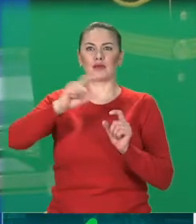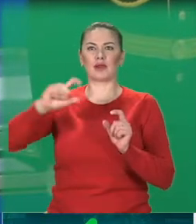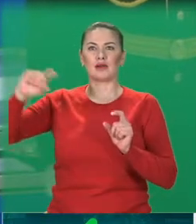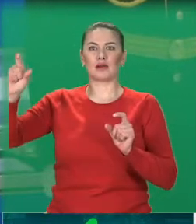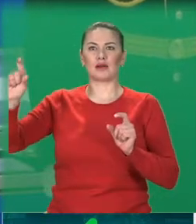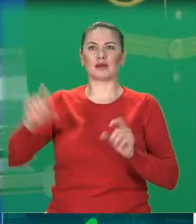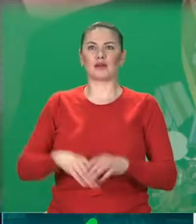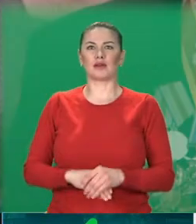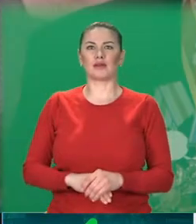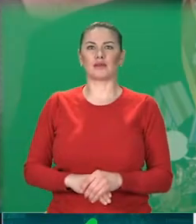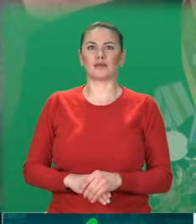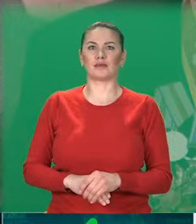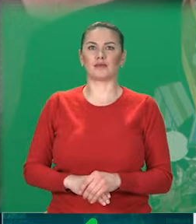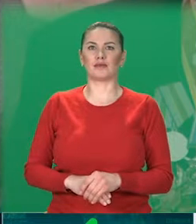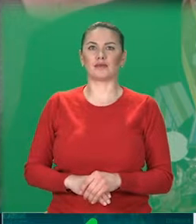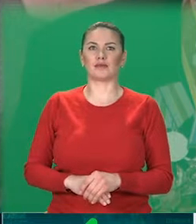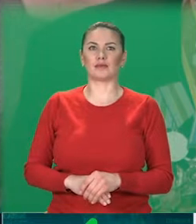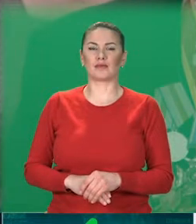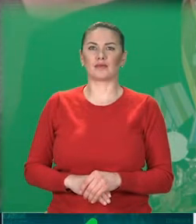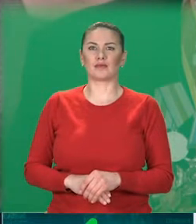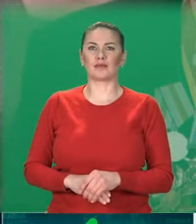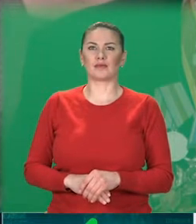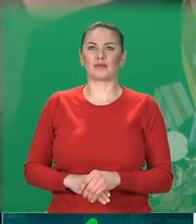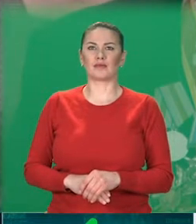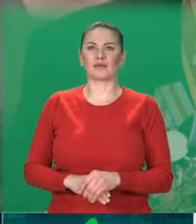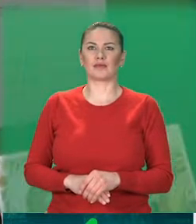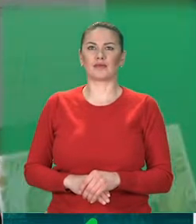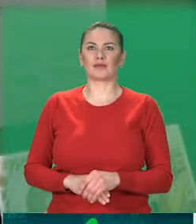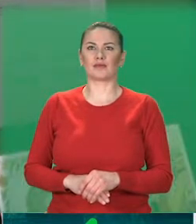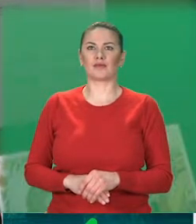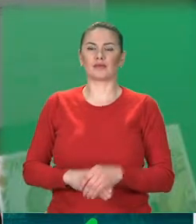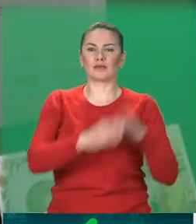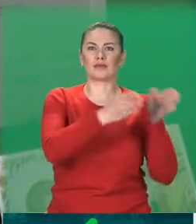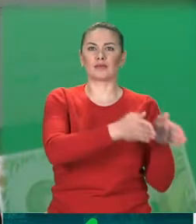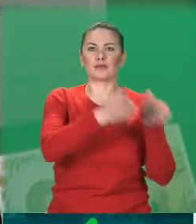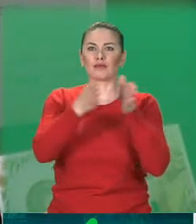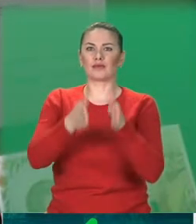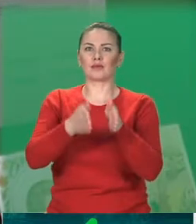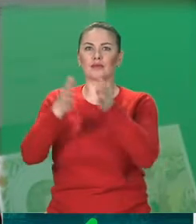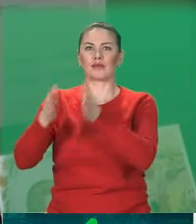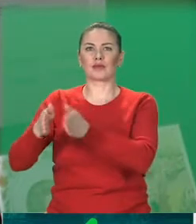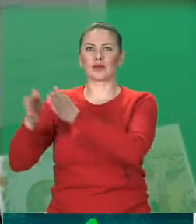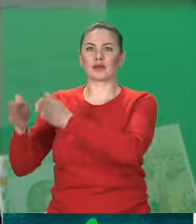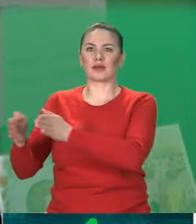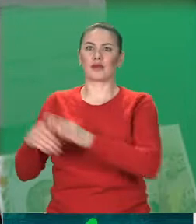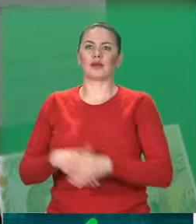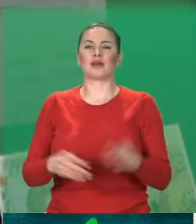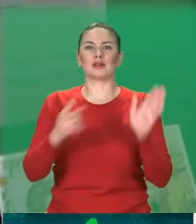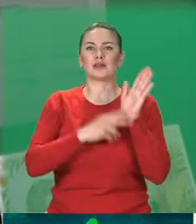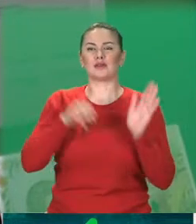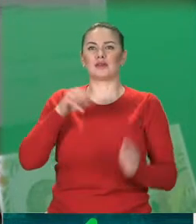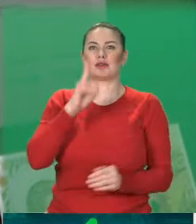заставы к заставе, от отряда к отряду на всем протяжении государственной границы. Преодолевая 70 тысяч километров вдоль внешних границ